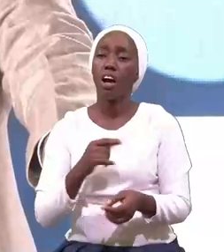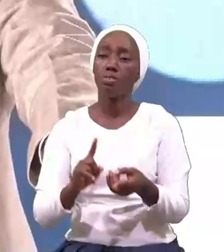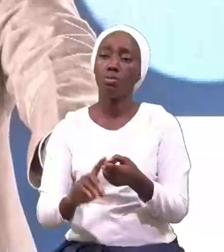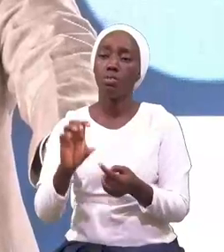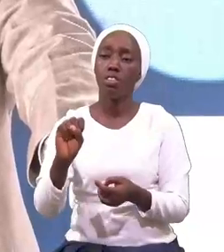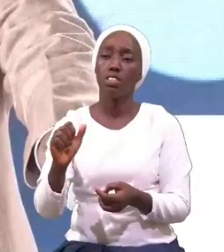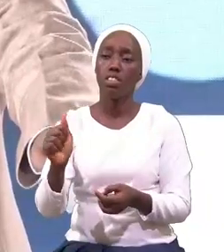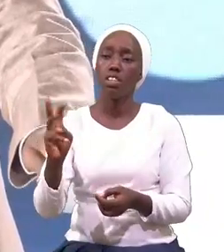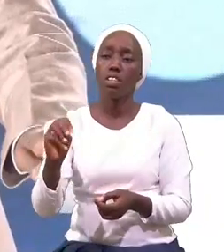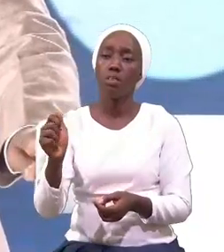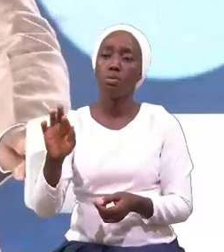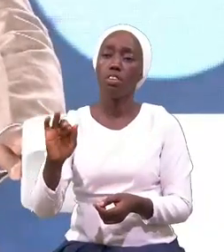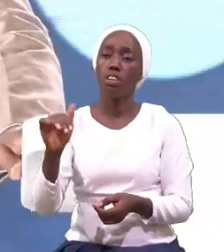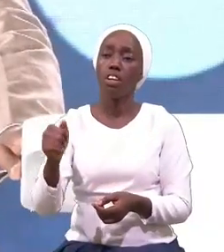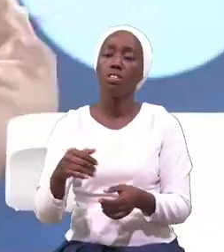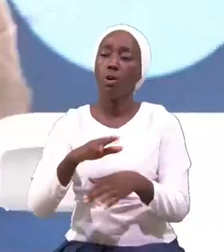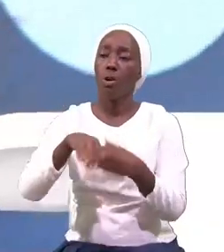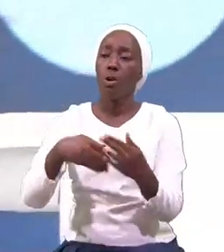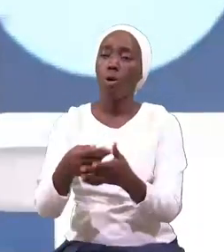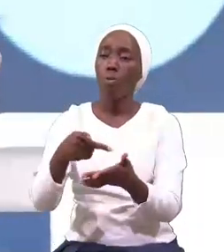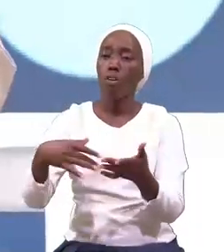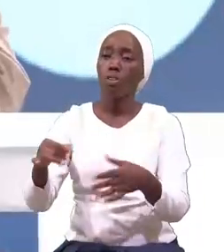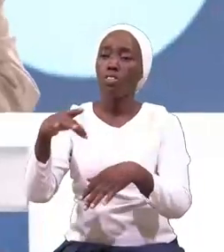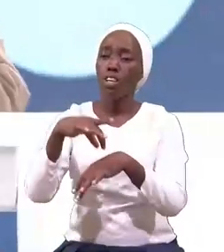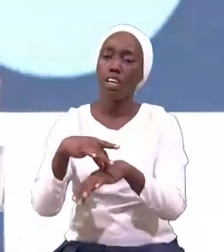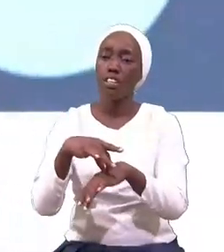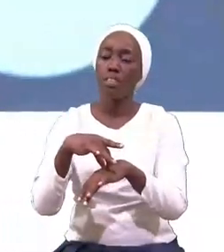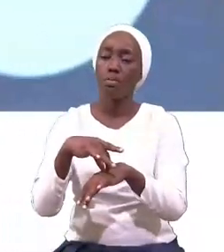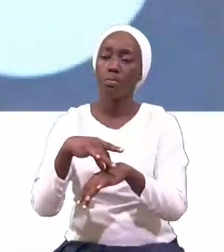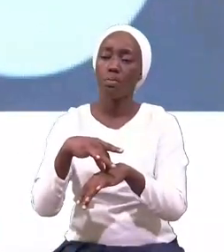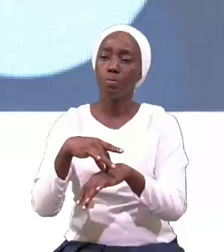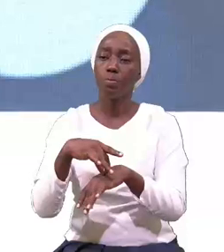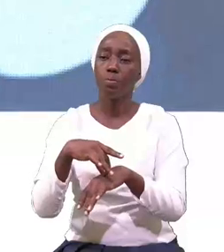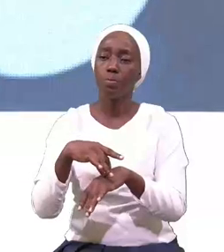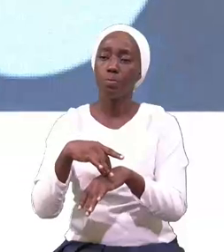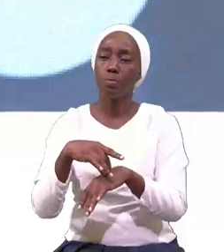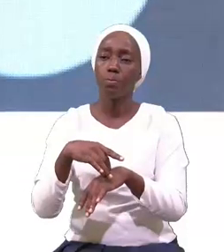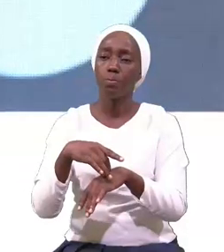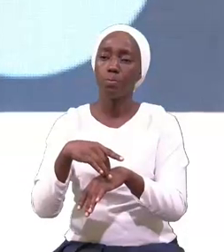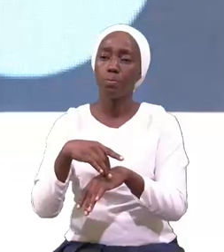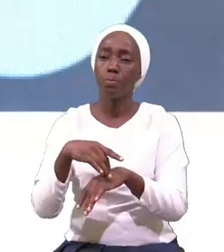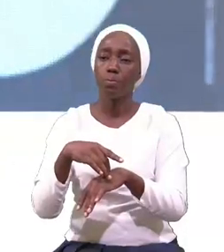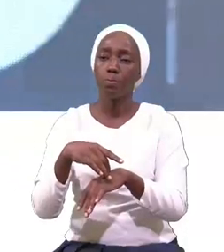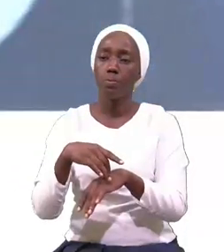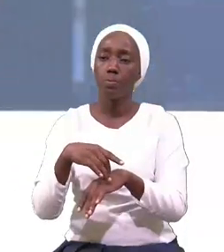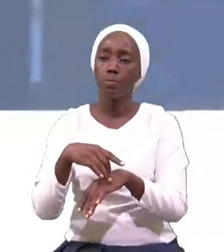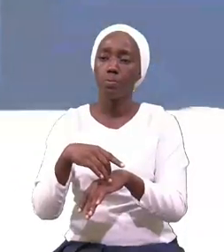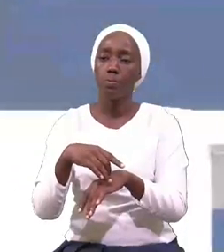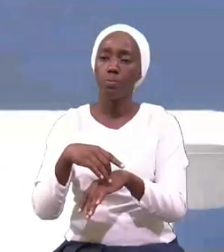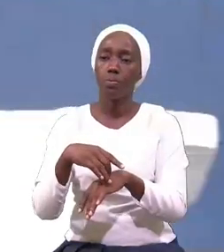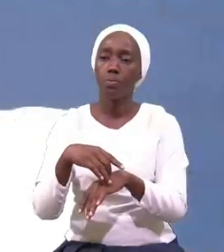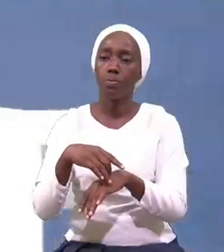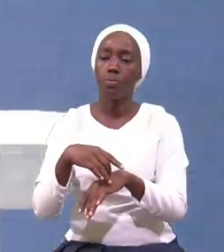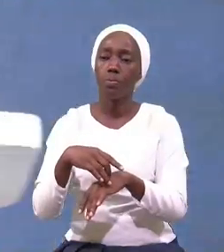Et vous bougez. Le Saint-Esprit vous fait bouger de Jérusalem, dans la Judée, dans la Samarie, jusqu'aux extrémités de la terre.